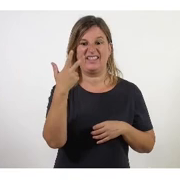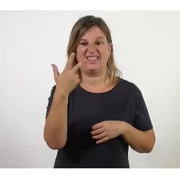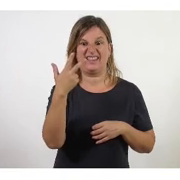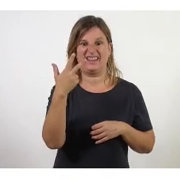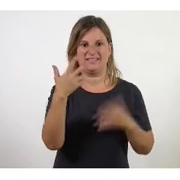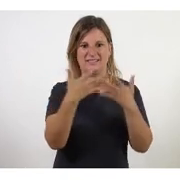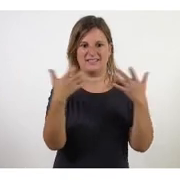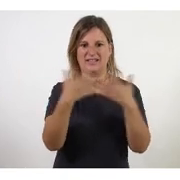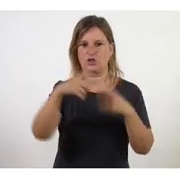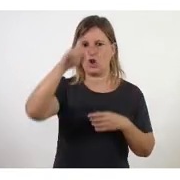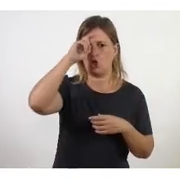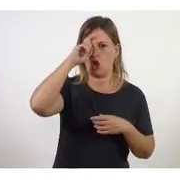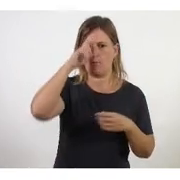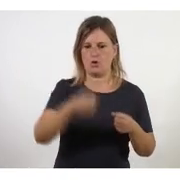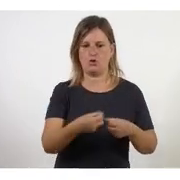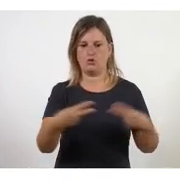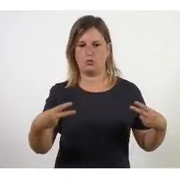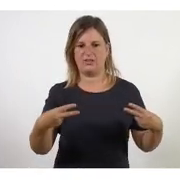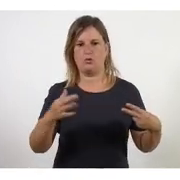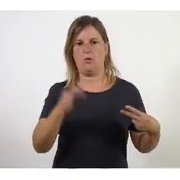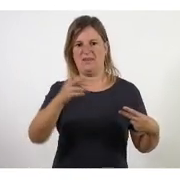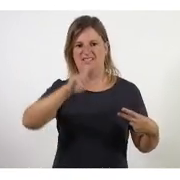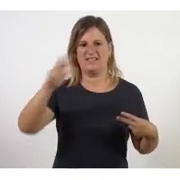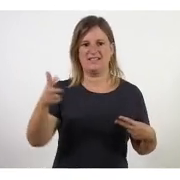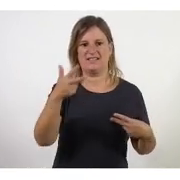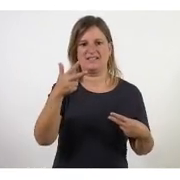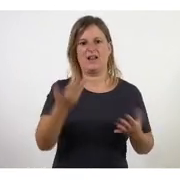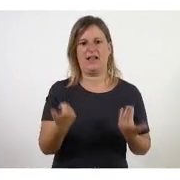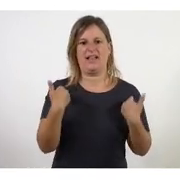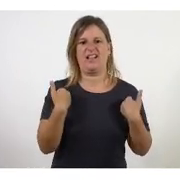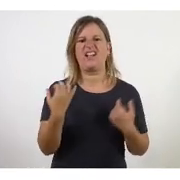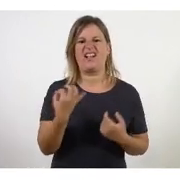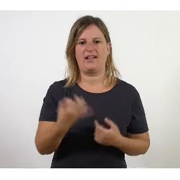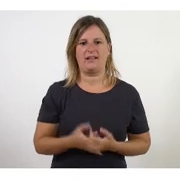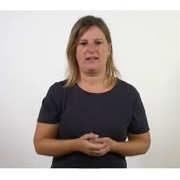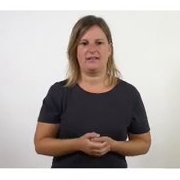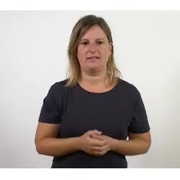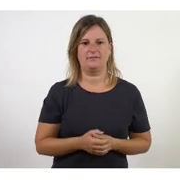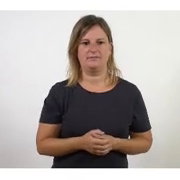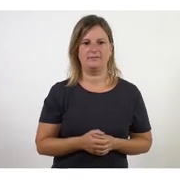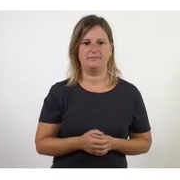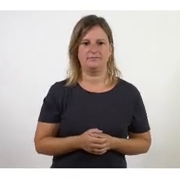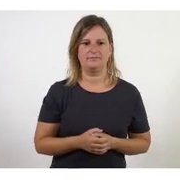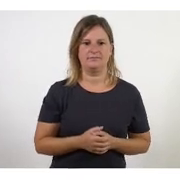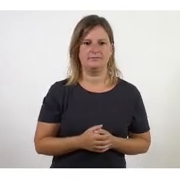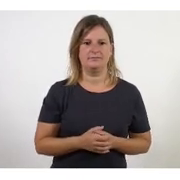Fixeu-vos, el nom, el subtítol i una tercera capa. Li posarem el càrrec. Responsable.